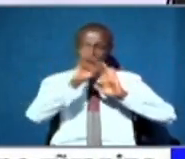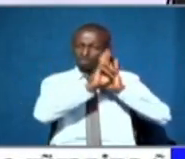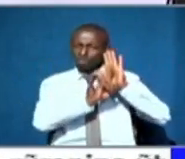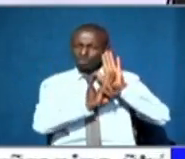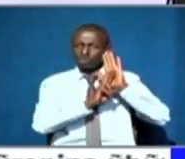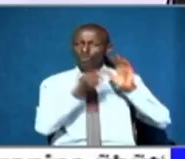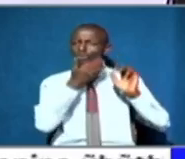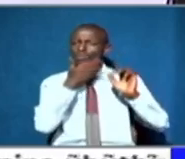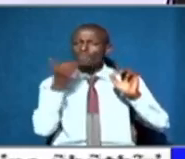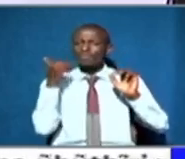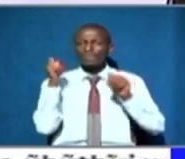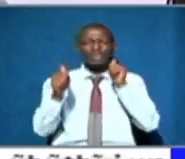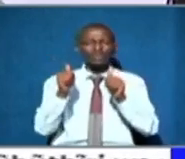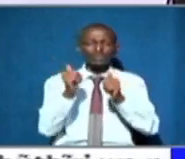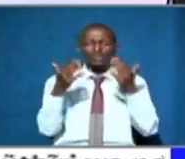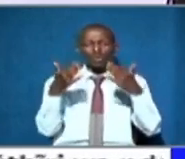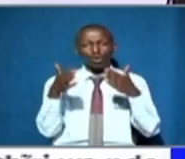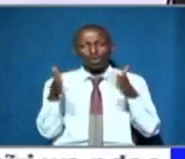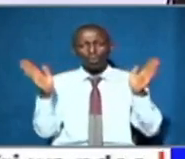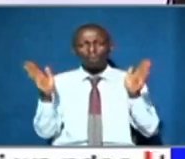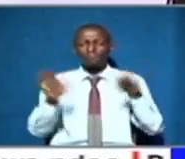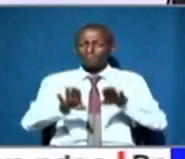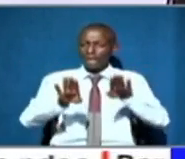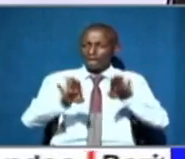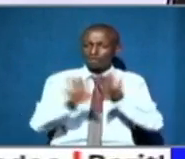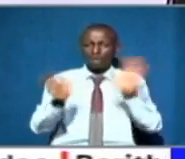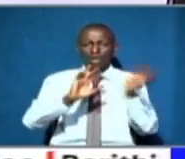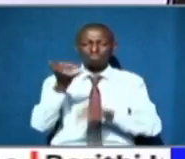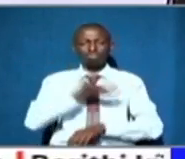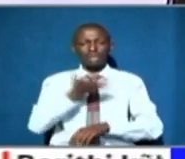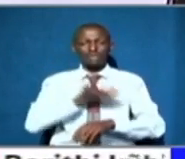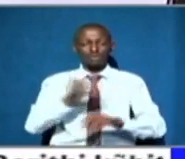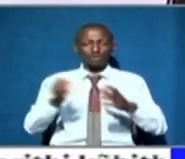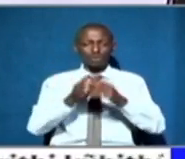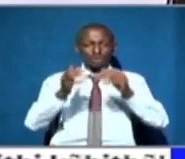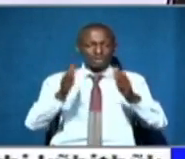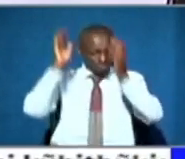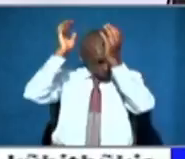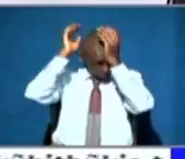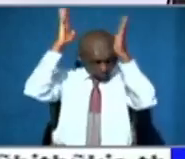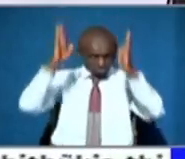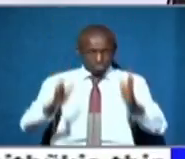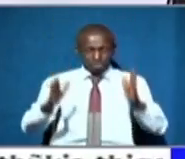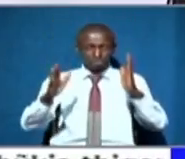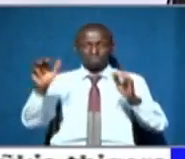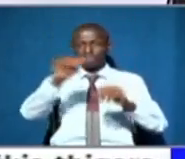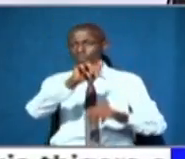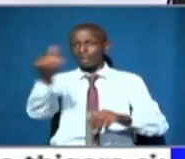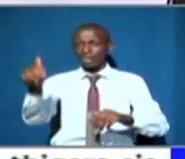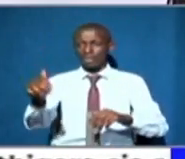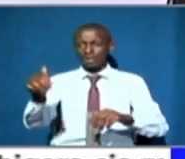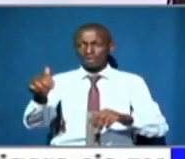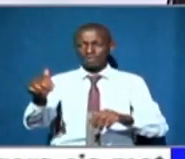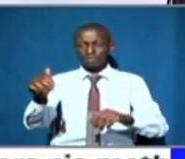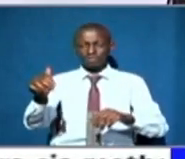gukorwo ikirumirirwo kuhinga na kuhingura kwaguo na kanjo ino itongoretio ni Bishop Muheria na nijwe ngeithi ciake